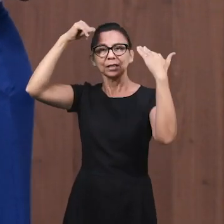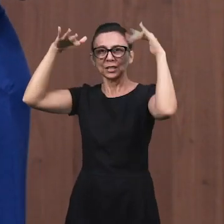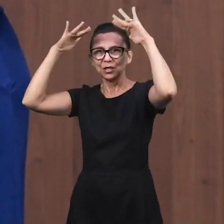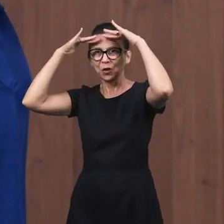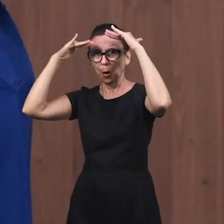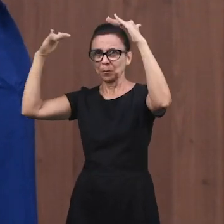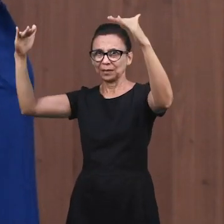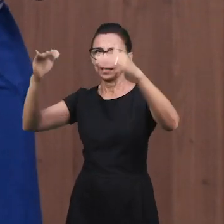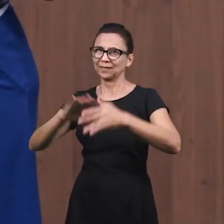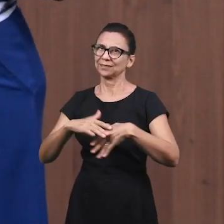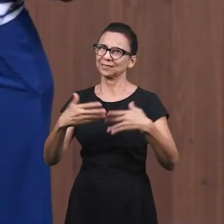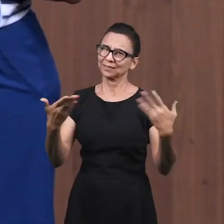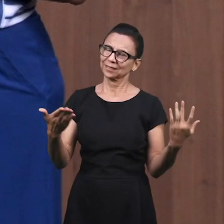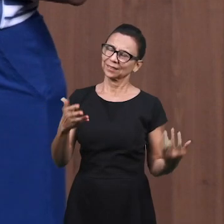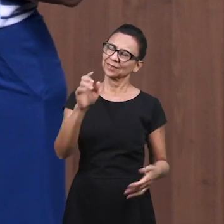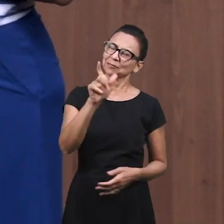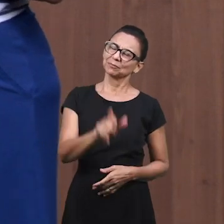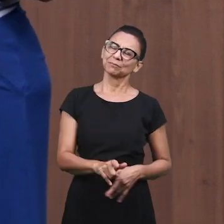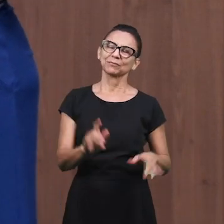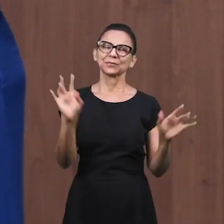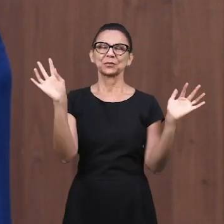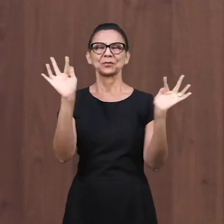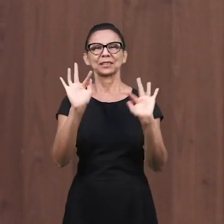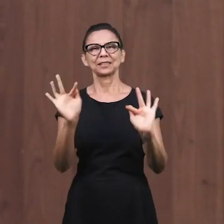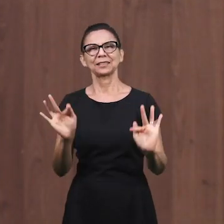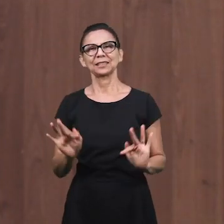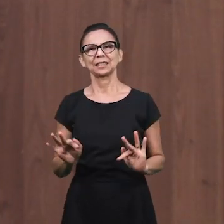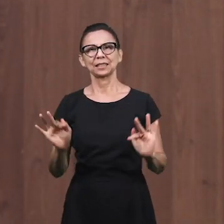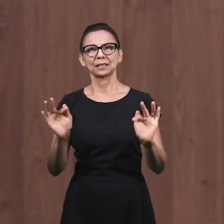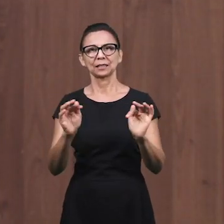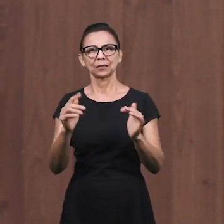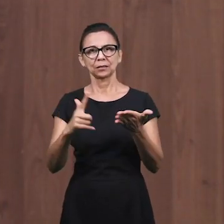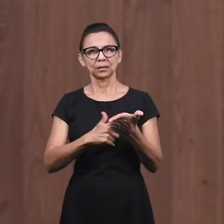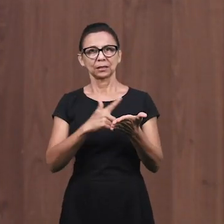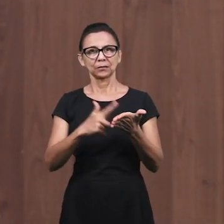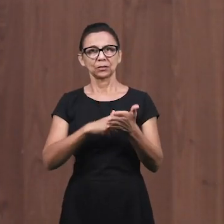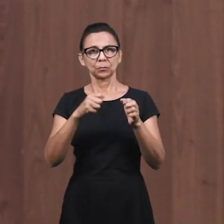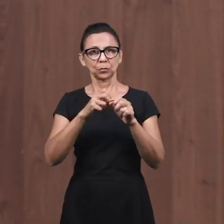il est joyeux. Apocalypse 1:3 nous dit,